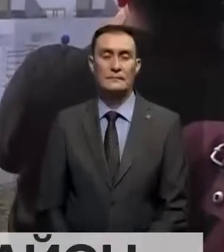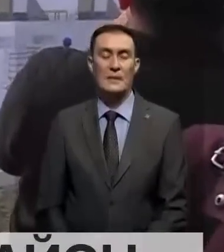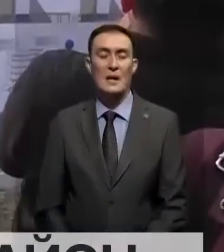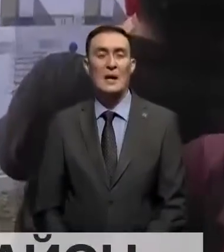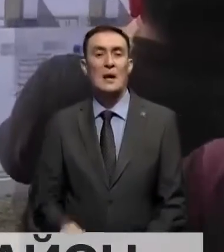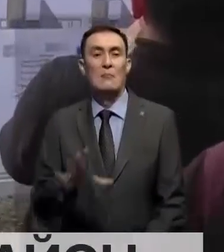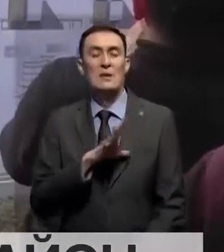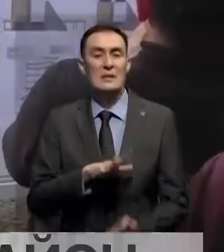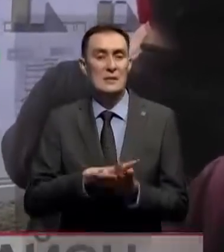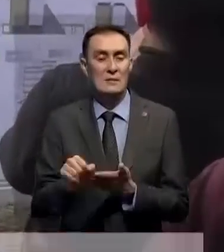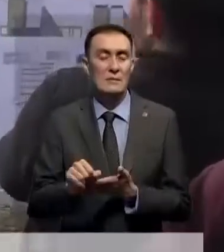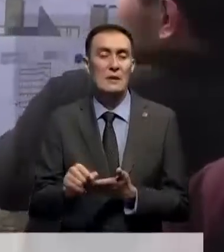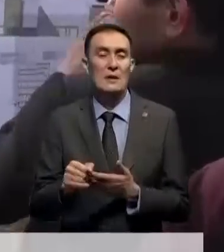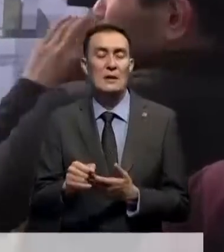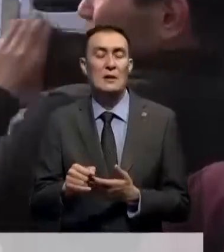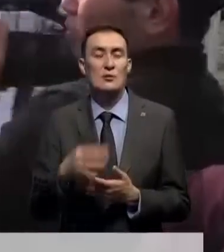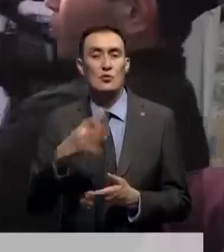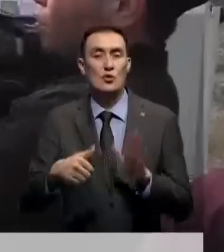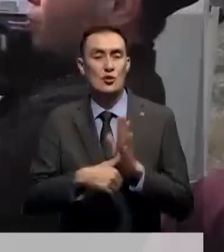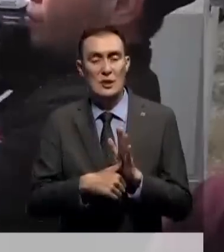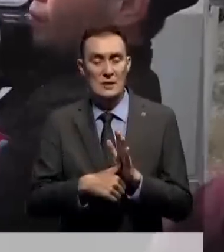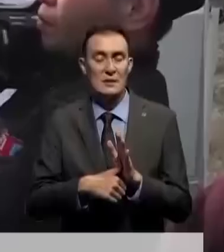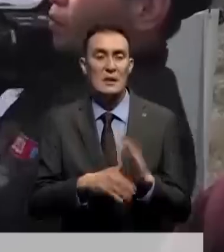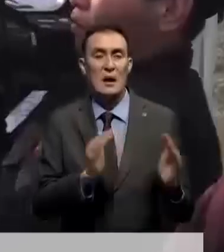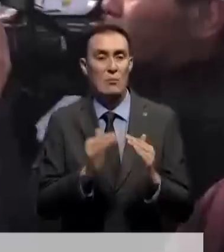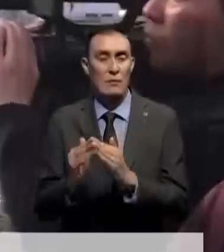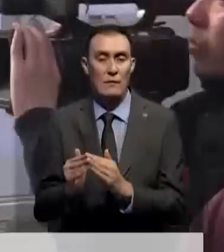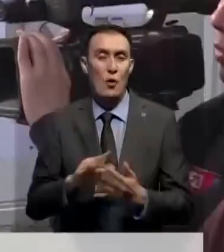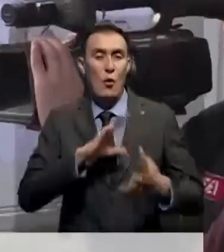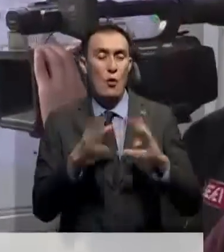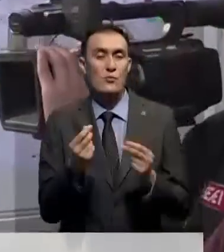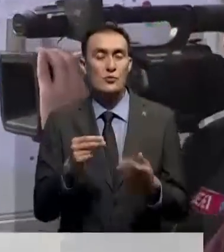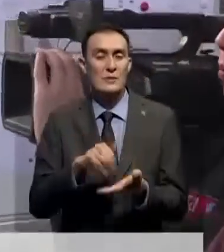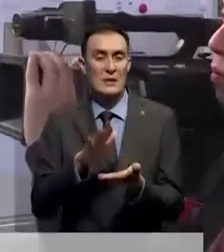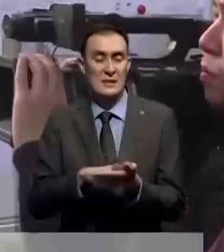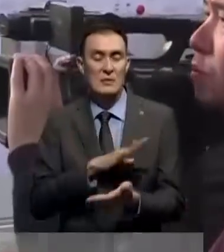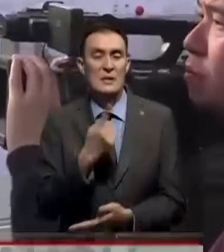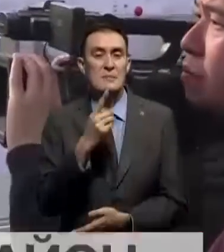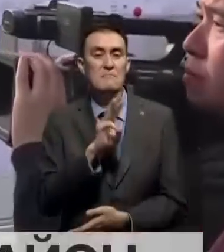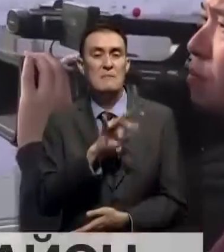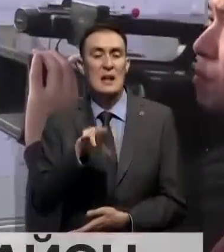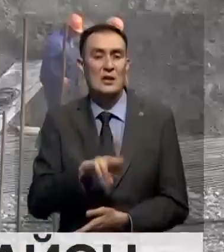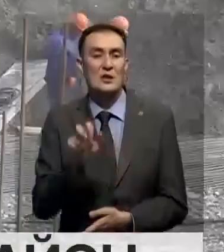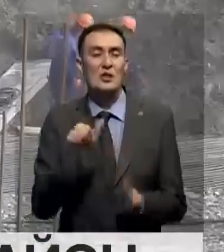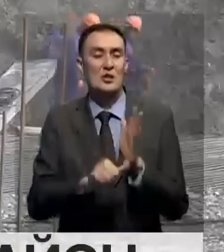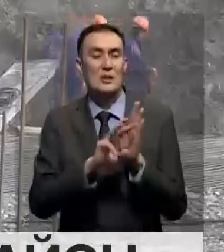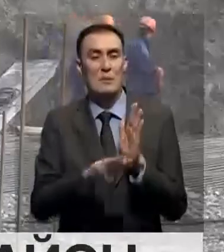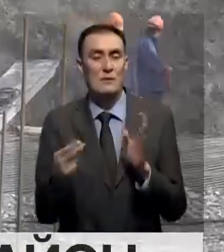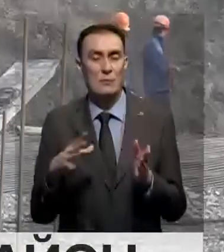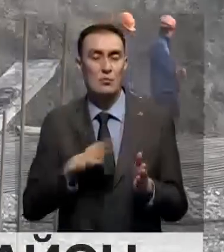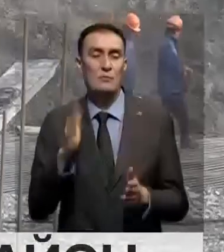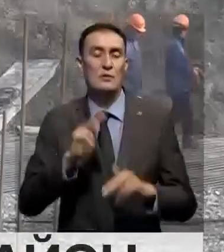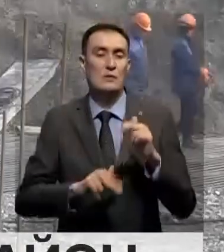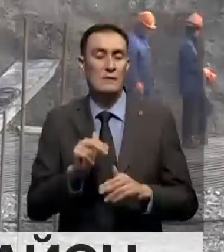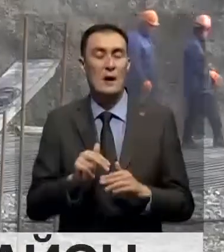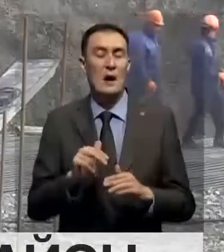Здесь было снесено под строительство школы 46 индивидуальных жилых домов. Общая стоимость оценки составила 1 360 000 000 тенге. Здесь будут бюджетные